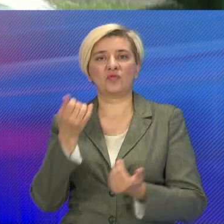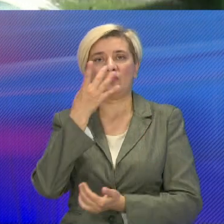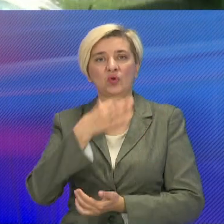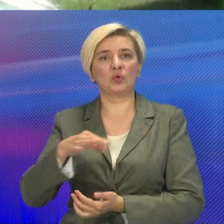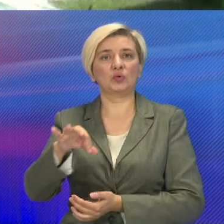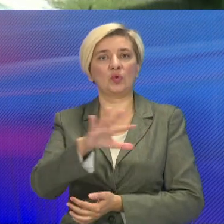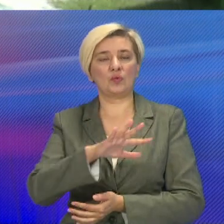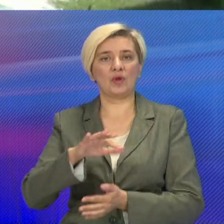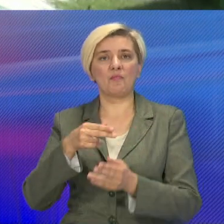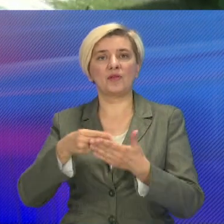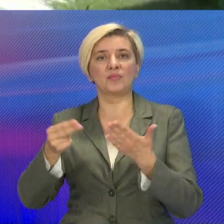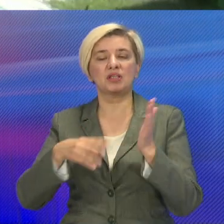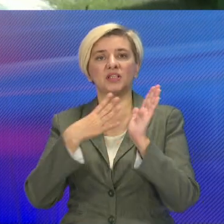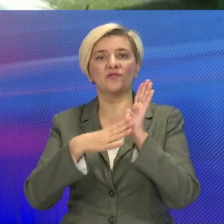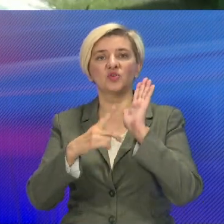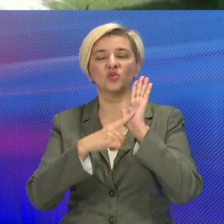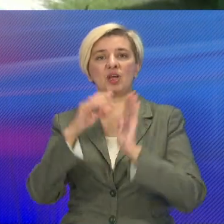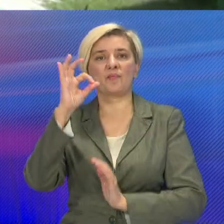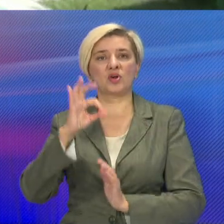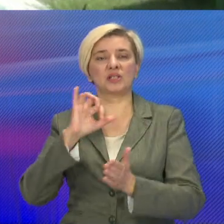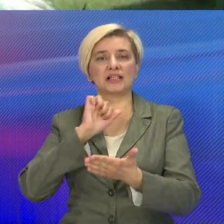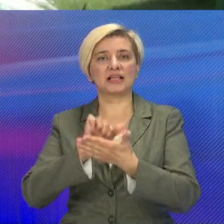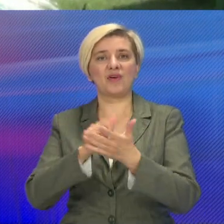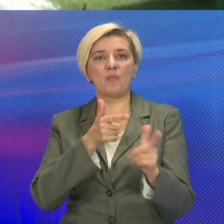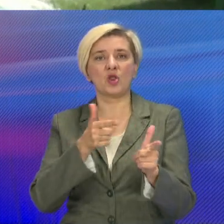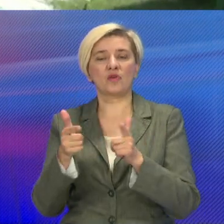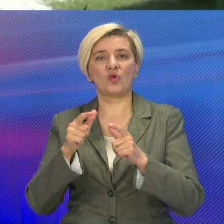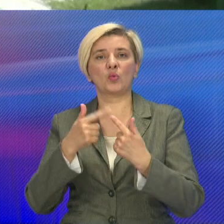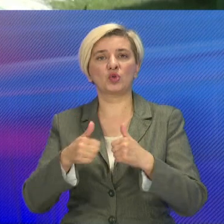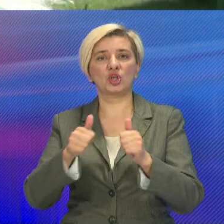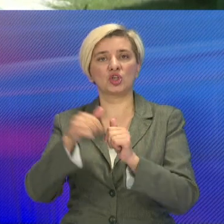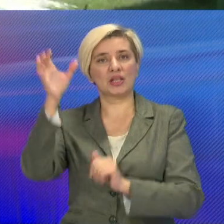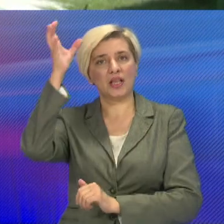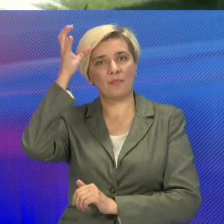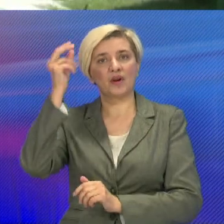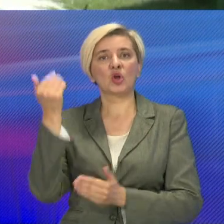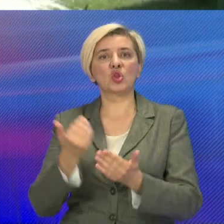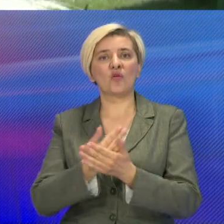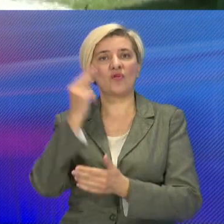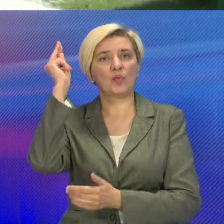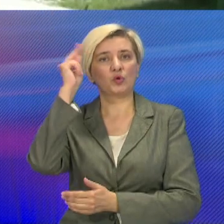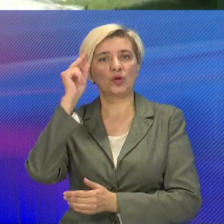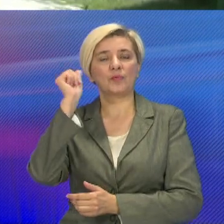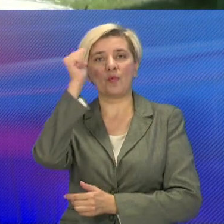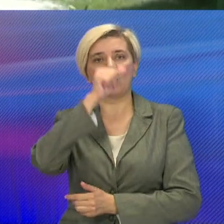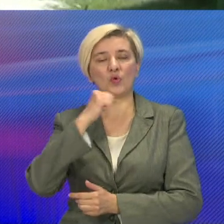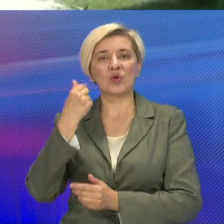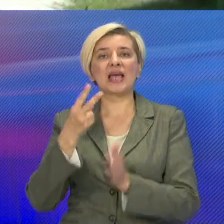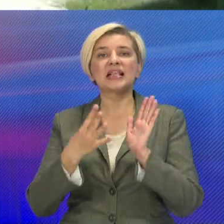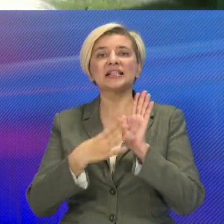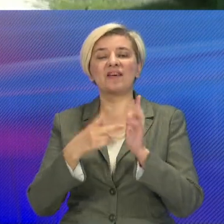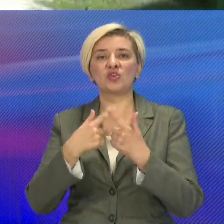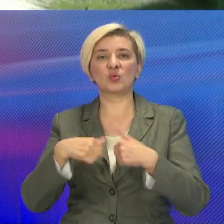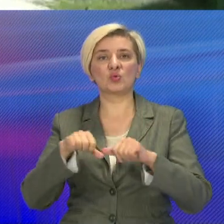подписано 96% сертификатов по готовности учреждения образования к новому учебному году. 9